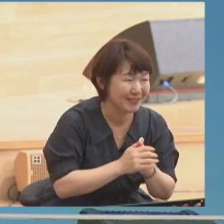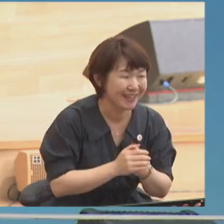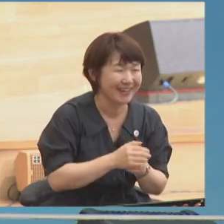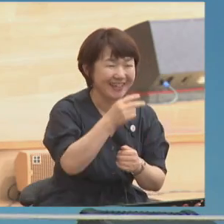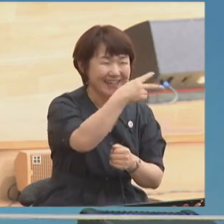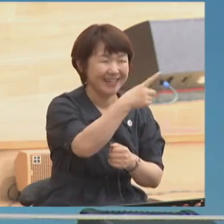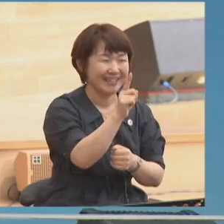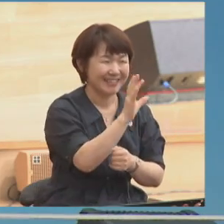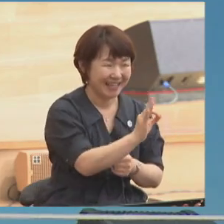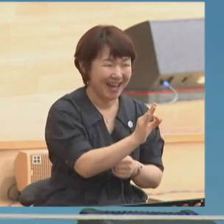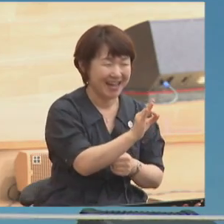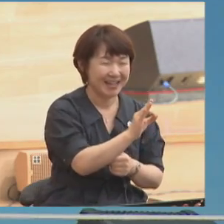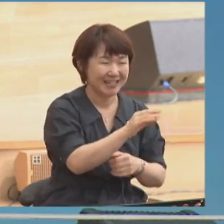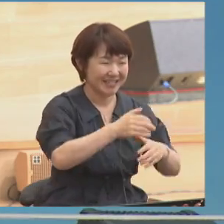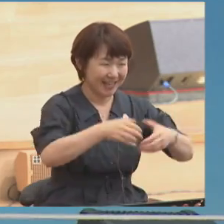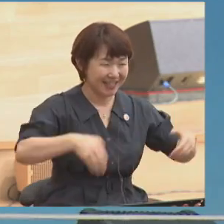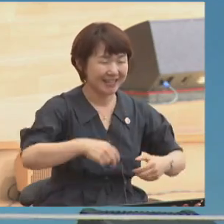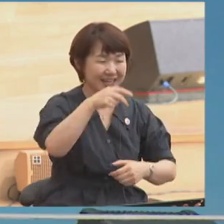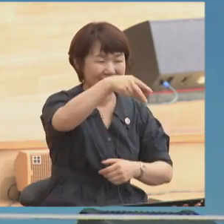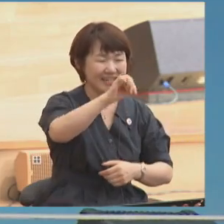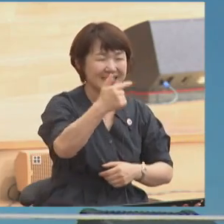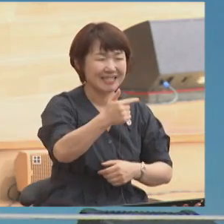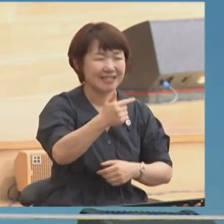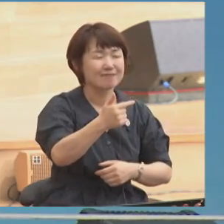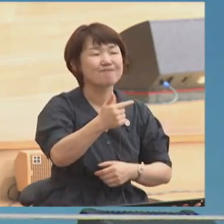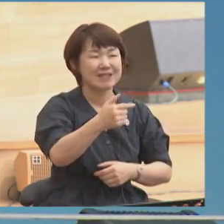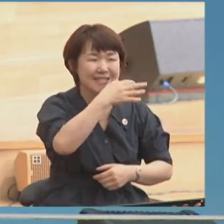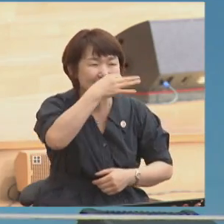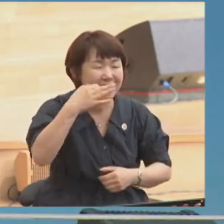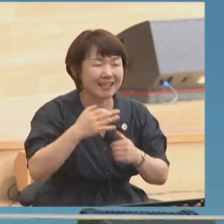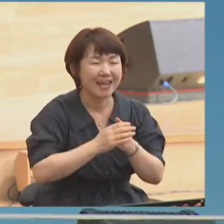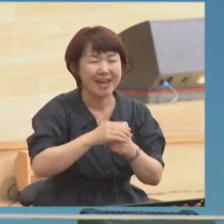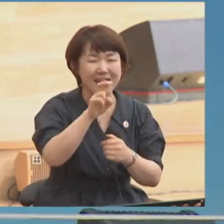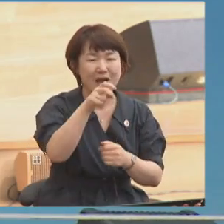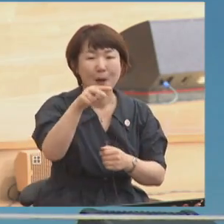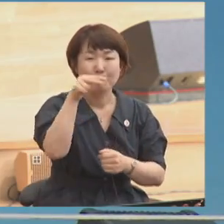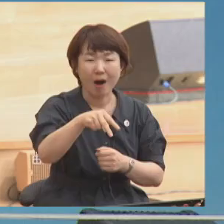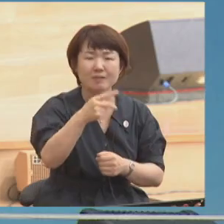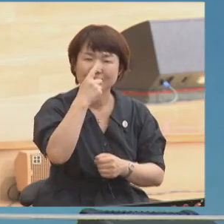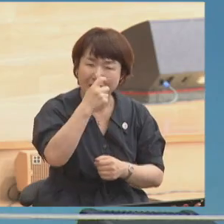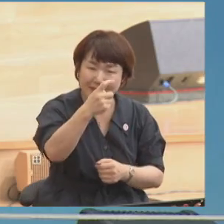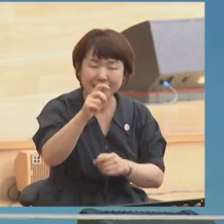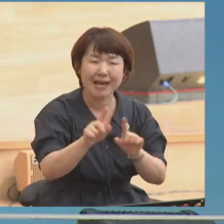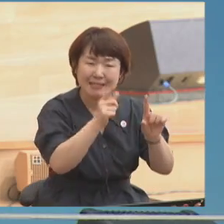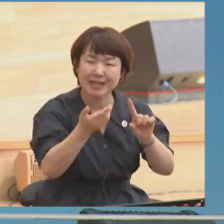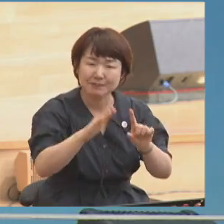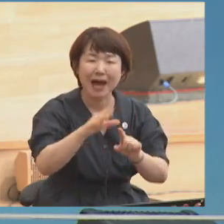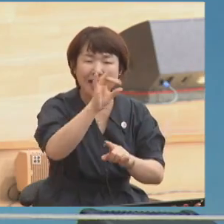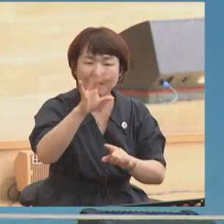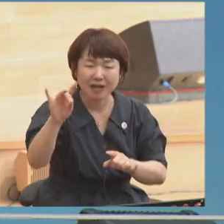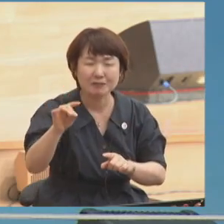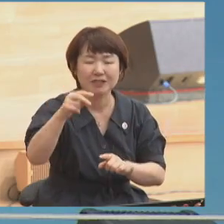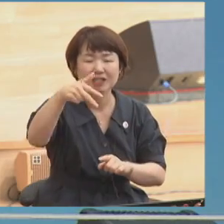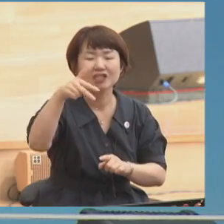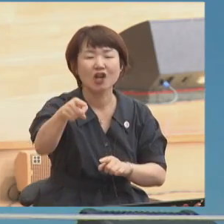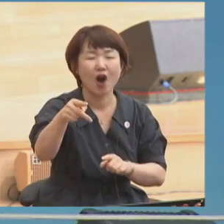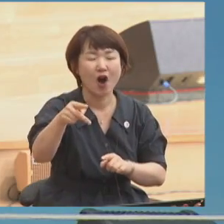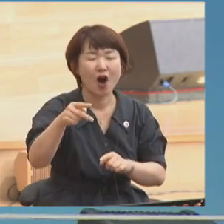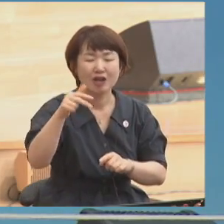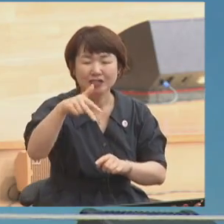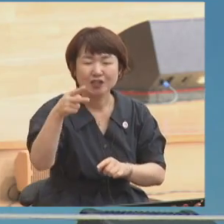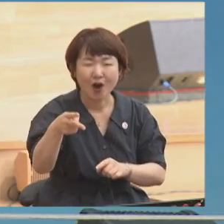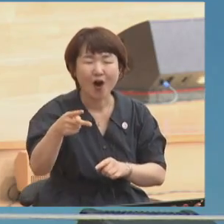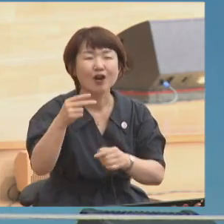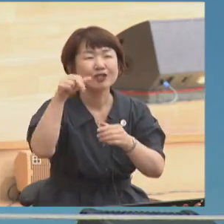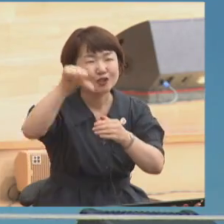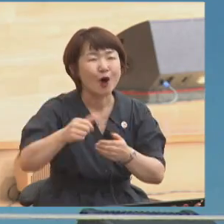야, 당신 멋져 당당하고 신나고 멋지게 살되 가끔은 져주자.